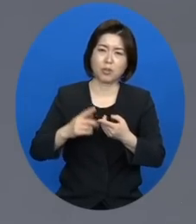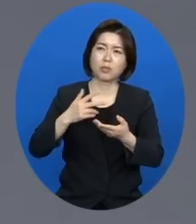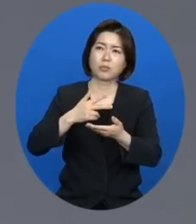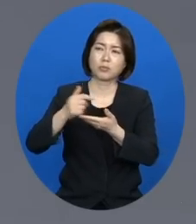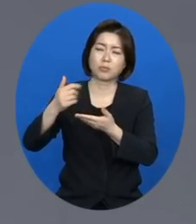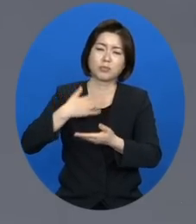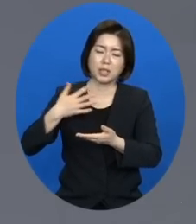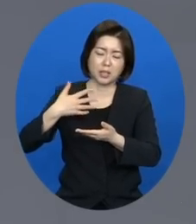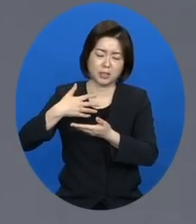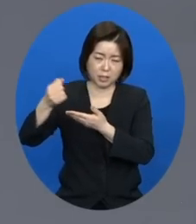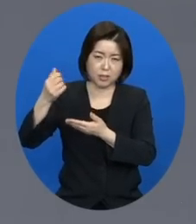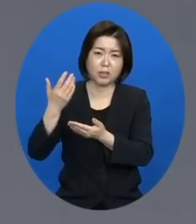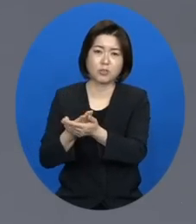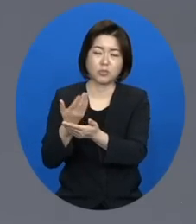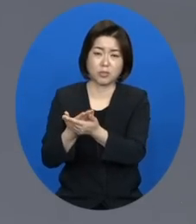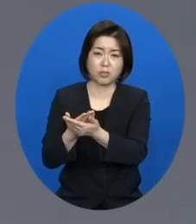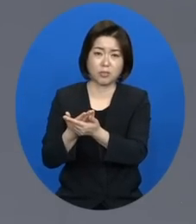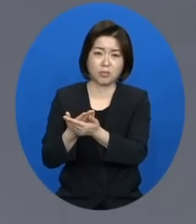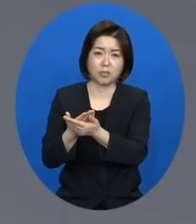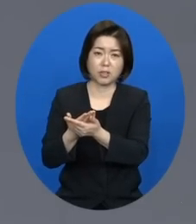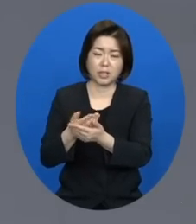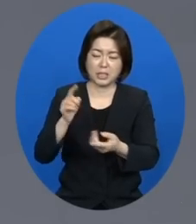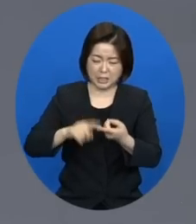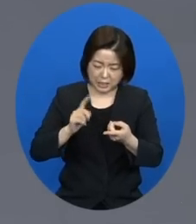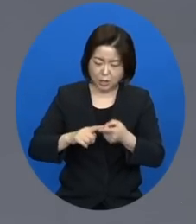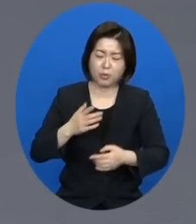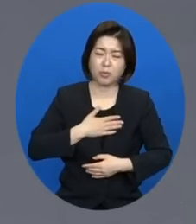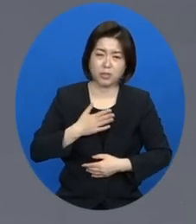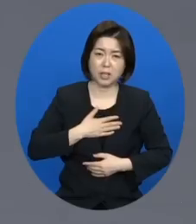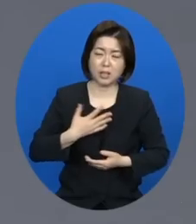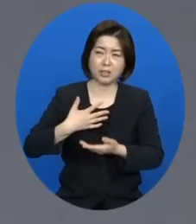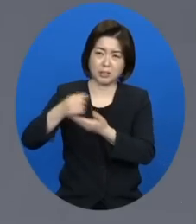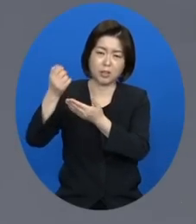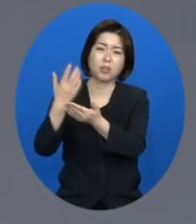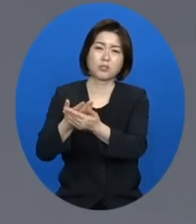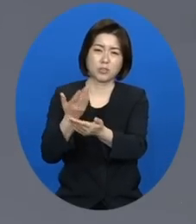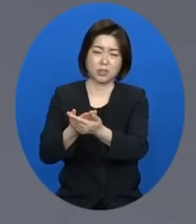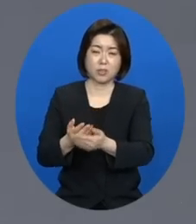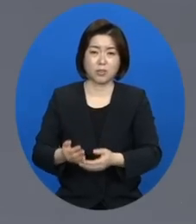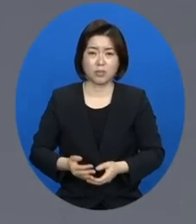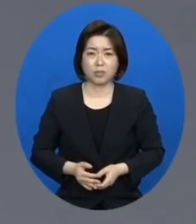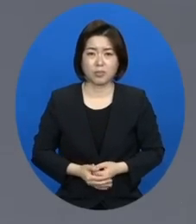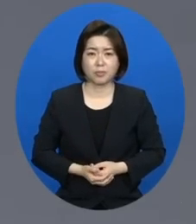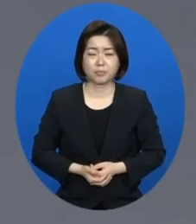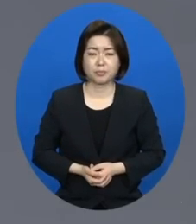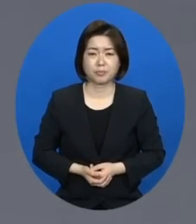주세요. 저 그냥 이대로 데려가 주세요.